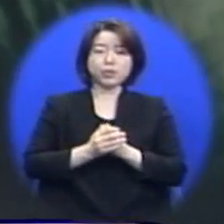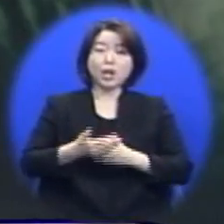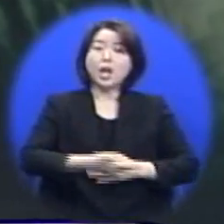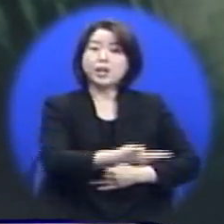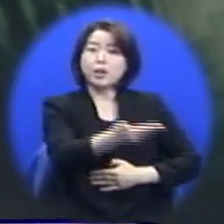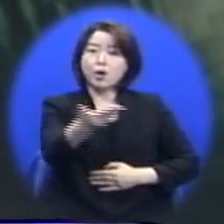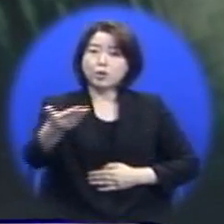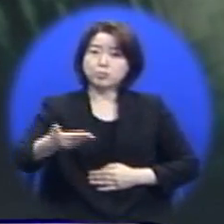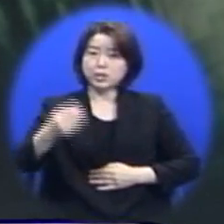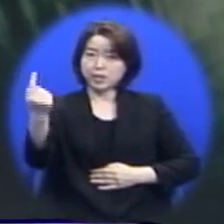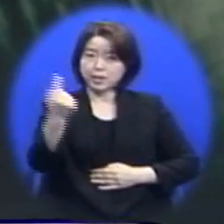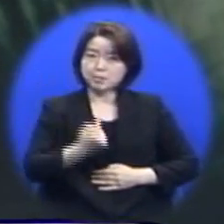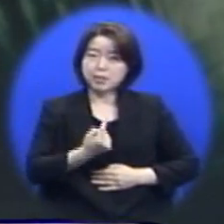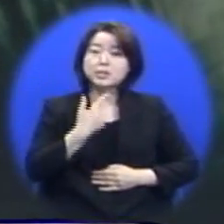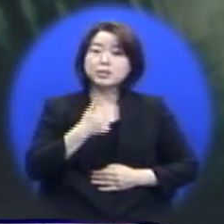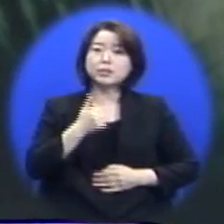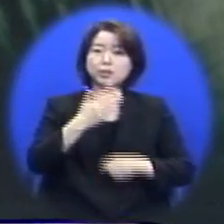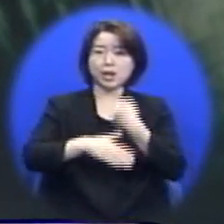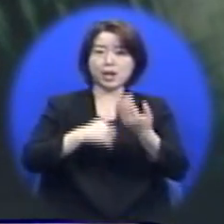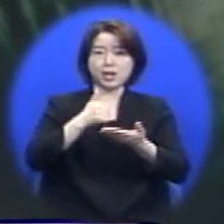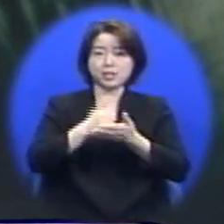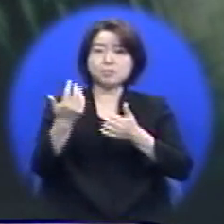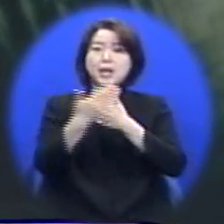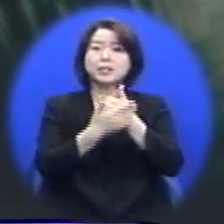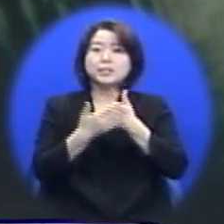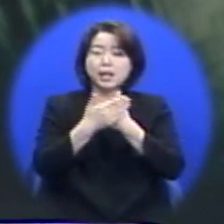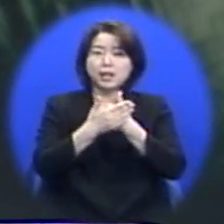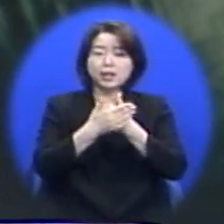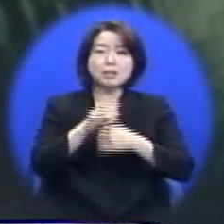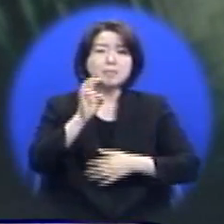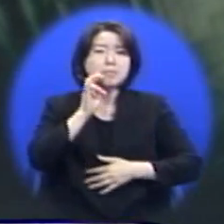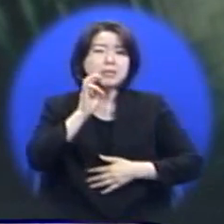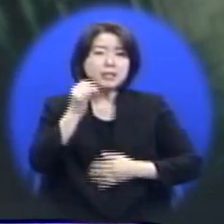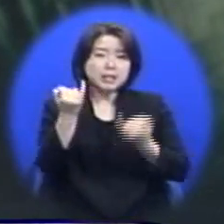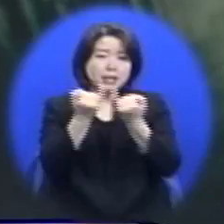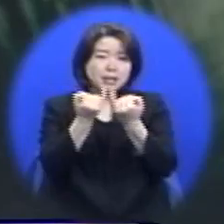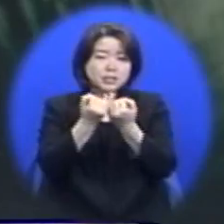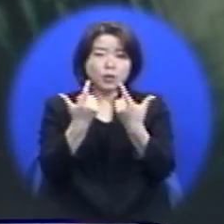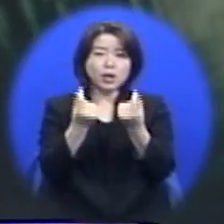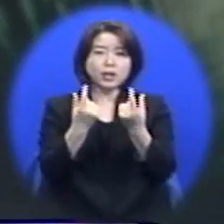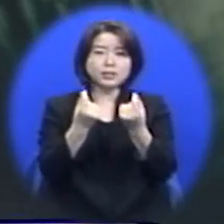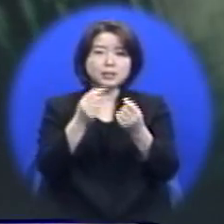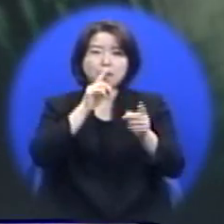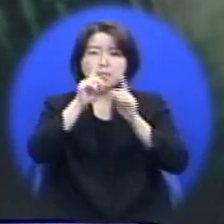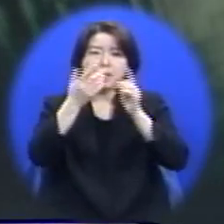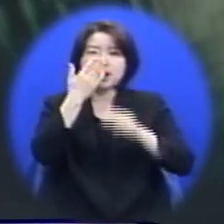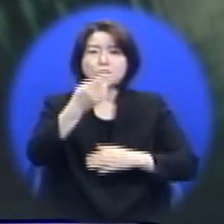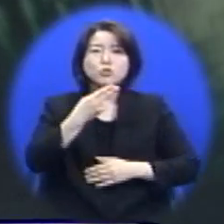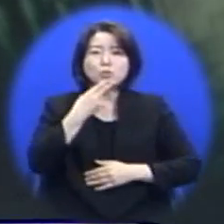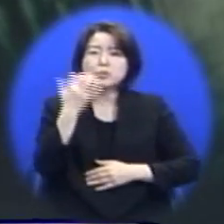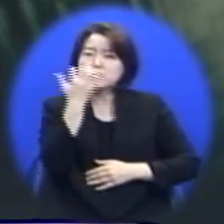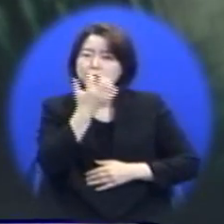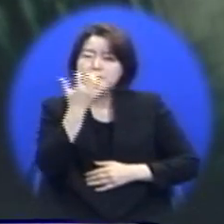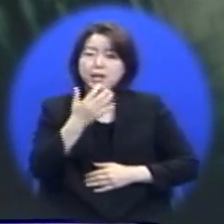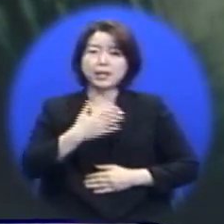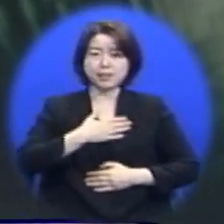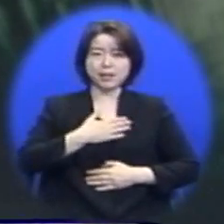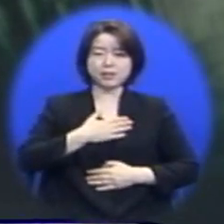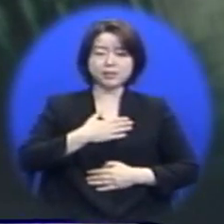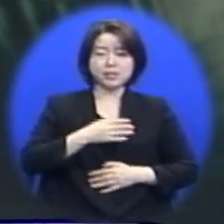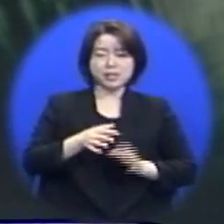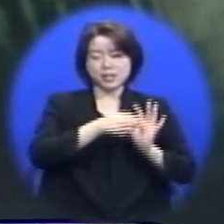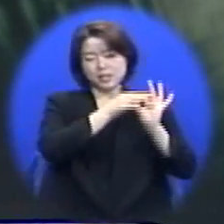여러분에게 임하셨던 하나님의 은혜, 고멜과 같은 말할 수 없이 음란한 나를 끊임없이